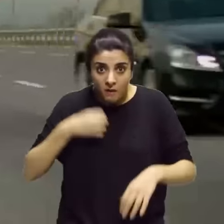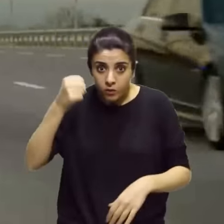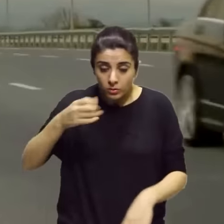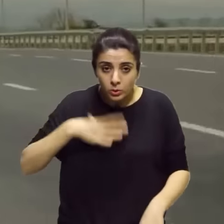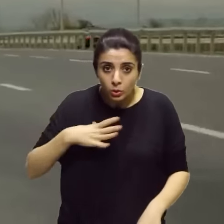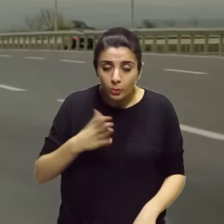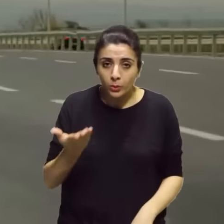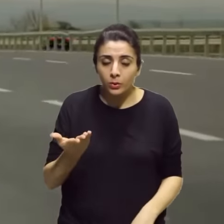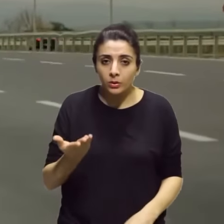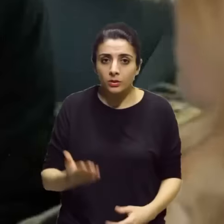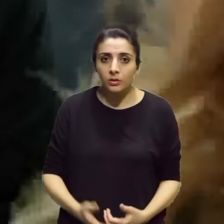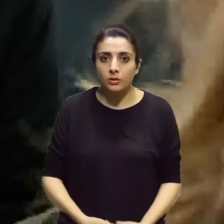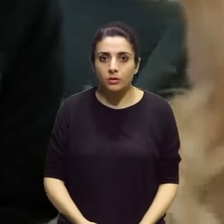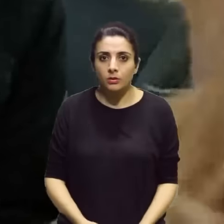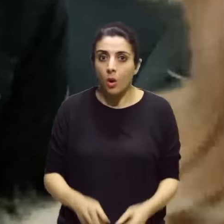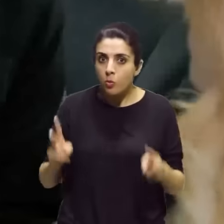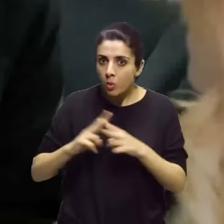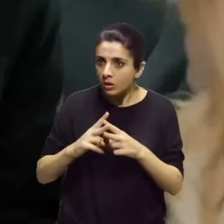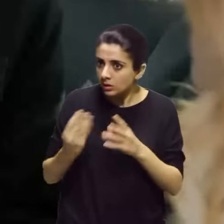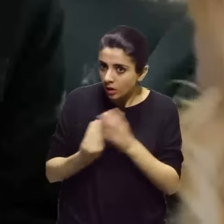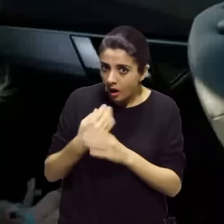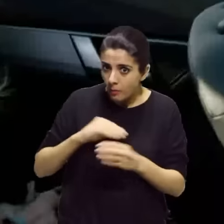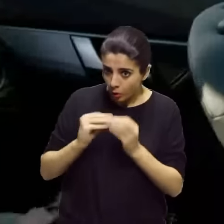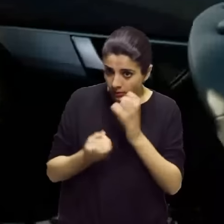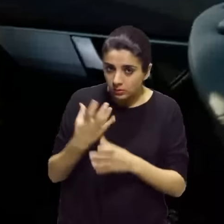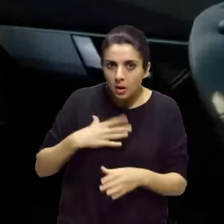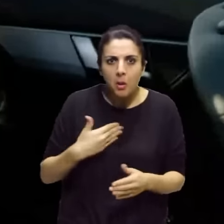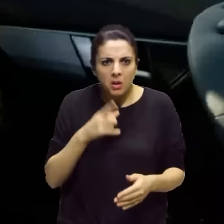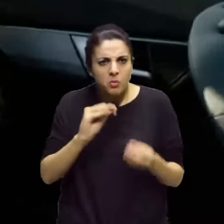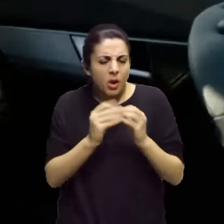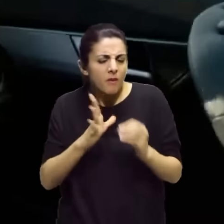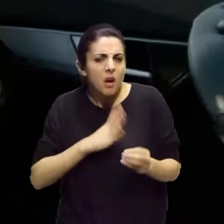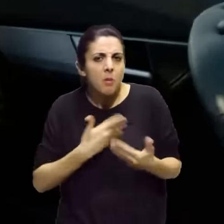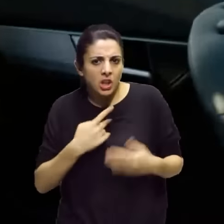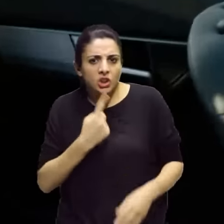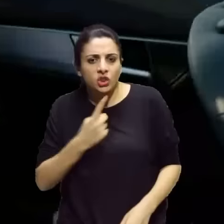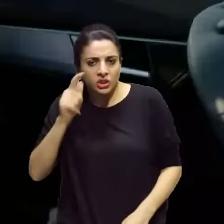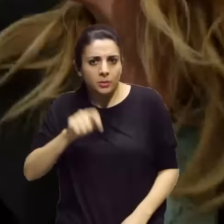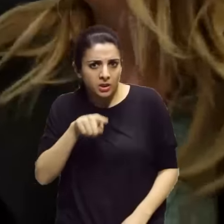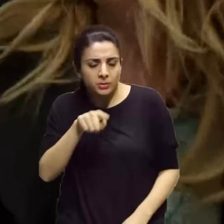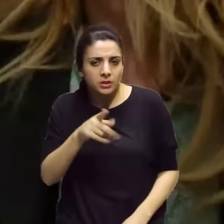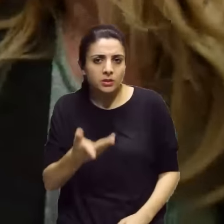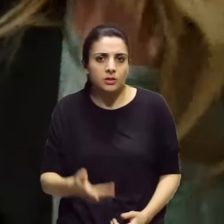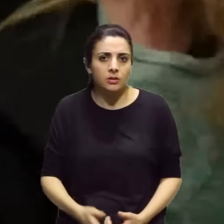seni. Dikkat çekti. Başım belaya mı sokacaksın sen benim? Ya senin başın zaten belada. Şikayetçi olacağım